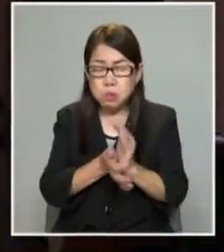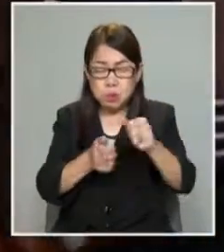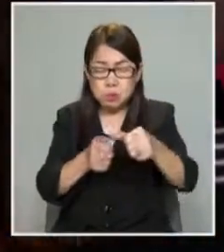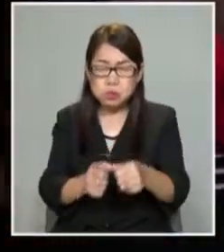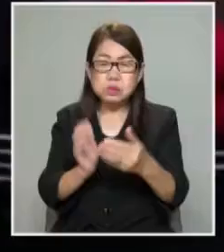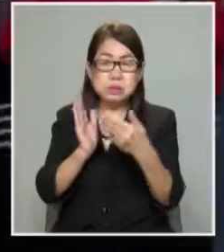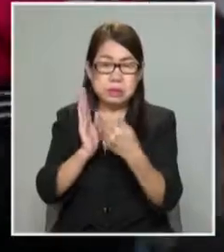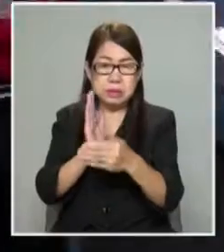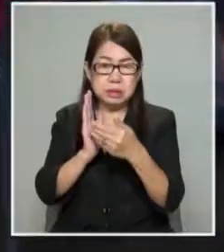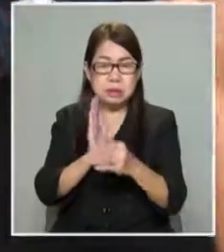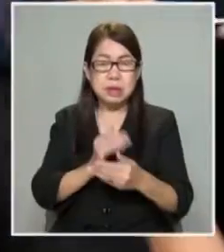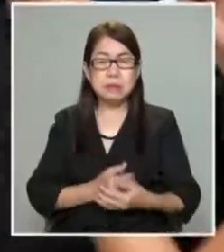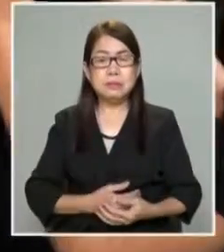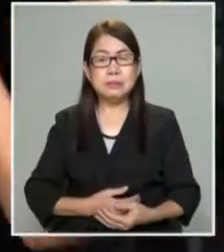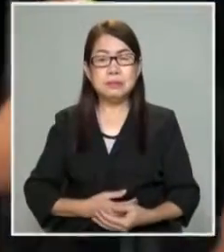าน